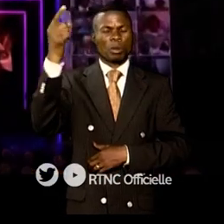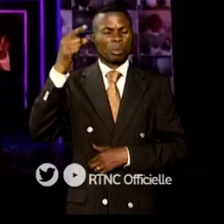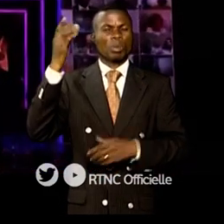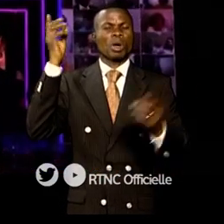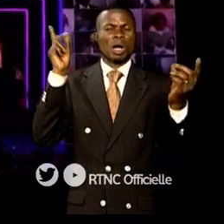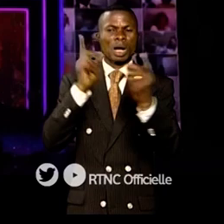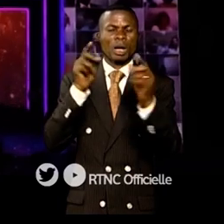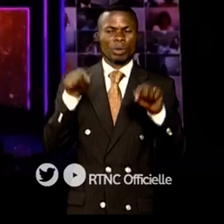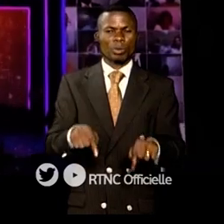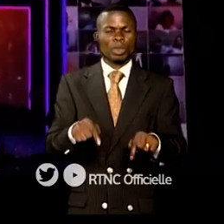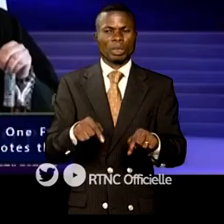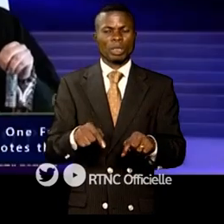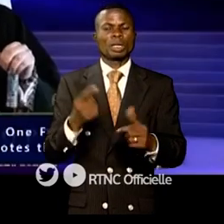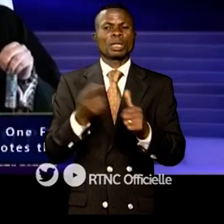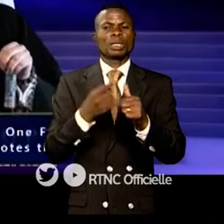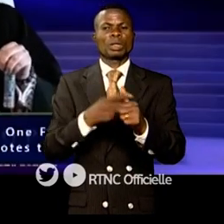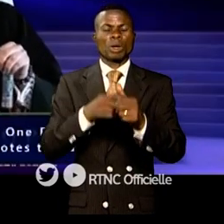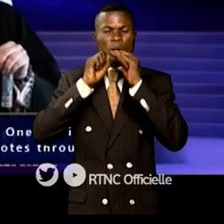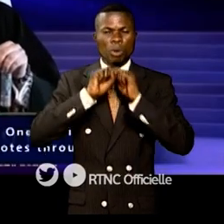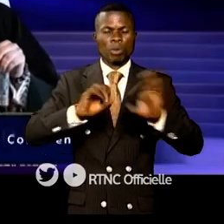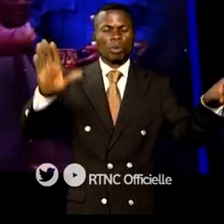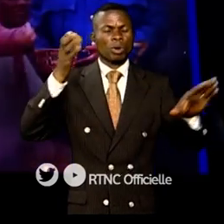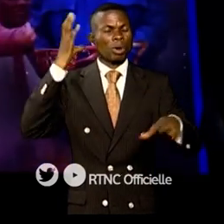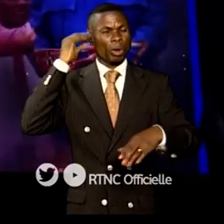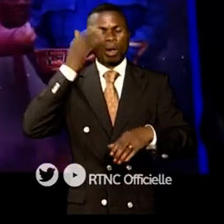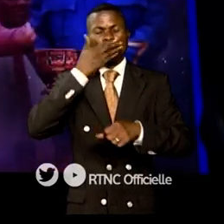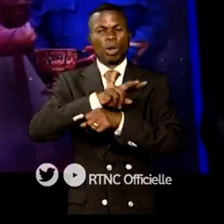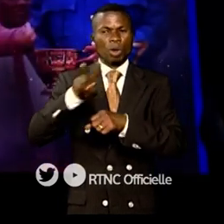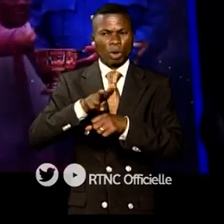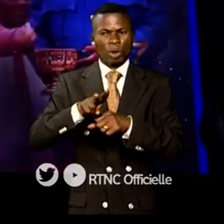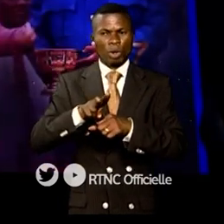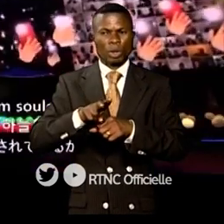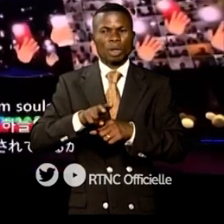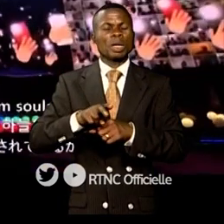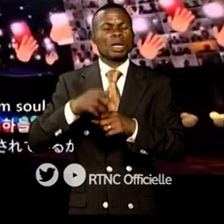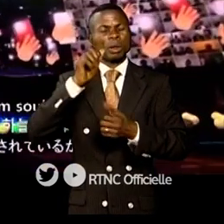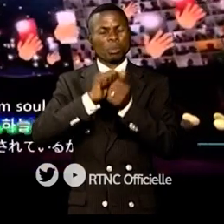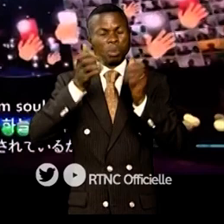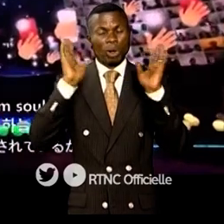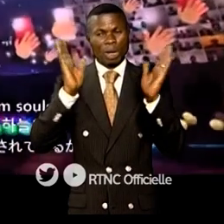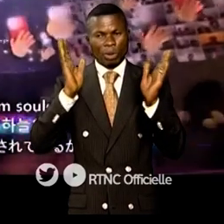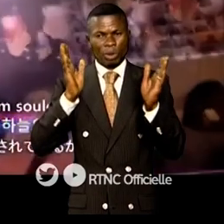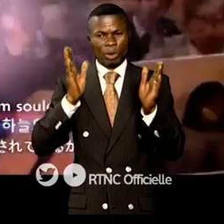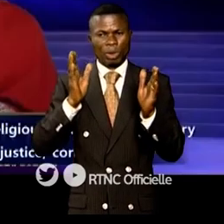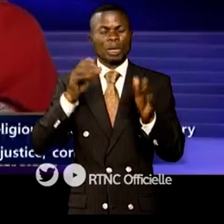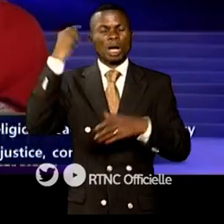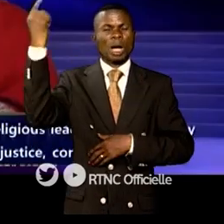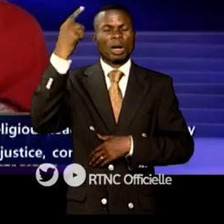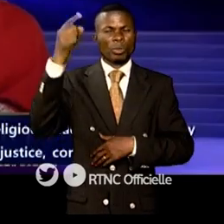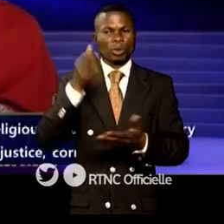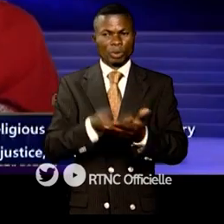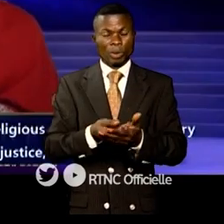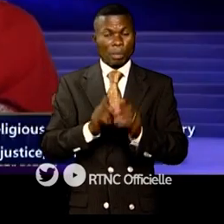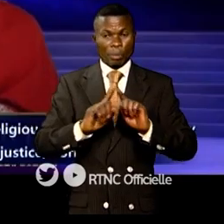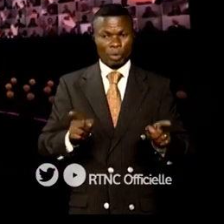confronté actuellement. C'est notamment la propagation du COVID-19 et ses cortés de malheurs qu'il impose à l'humanité. Malgré